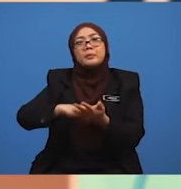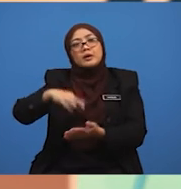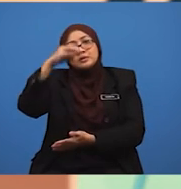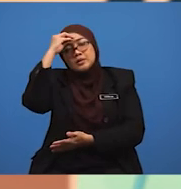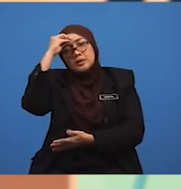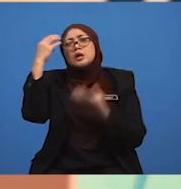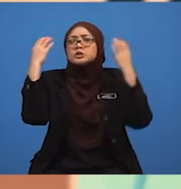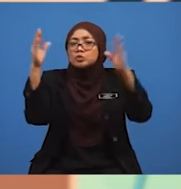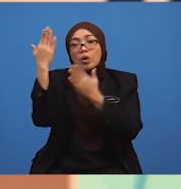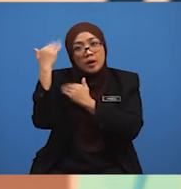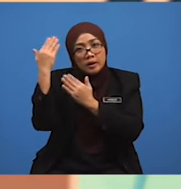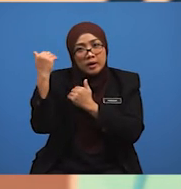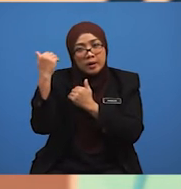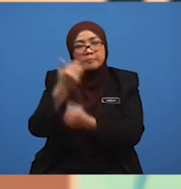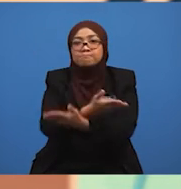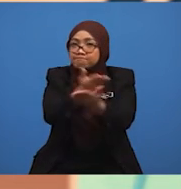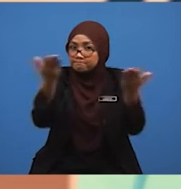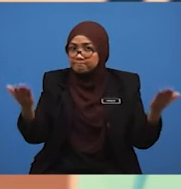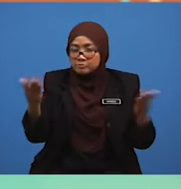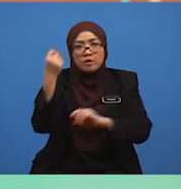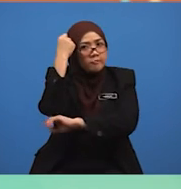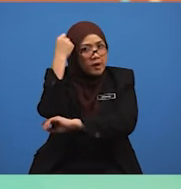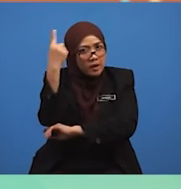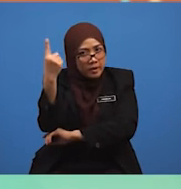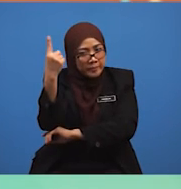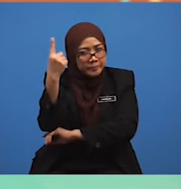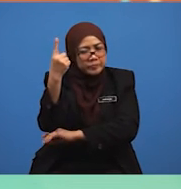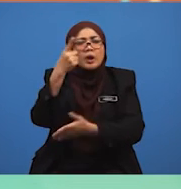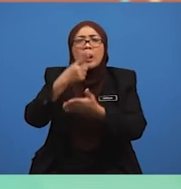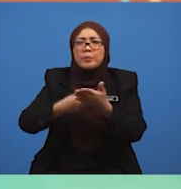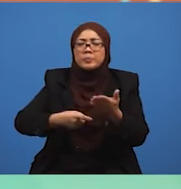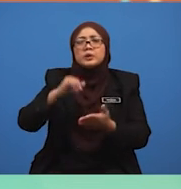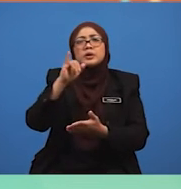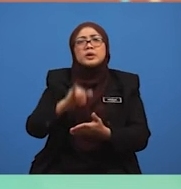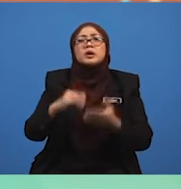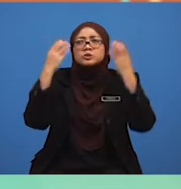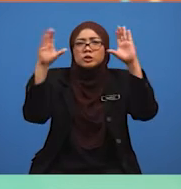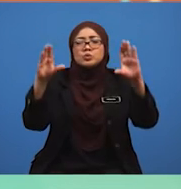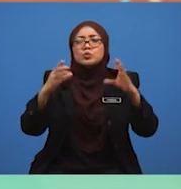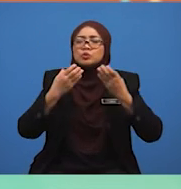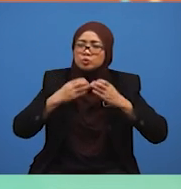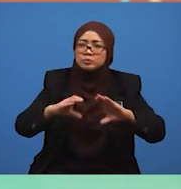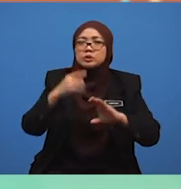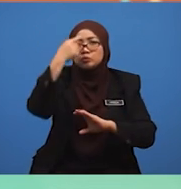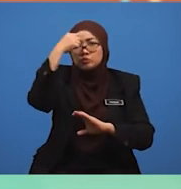Saya harap anda semua faham apa yang saya cuba terangkan